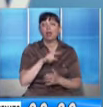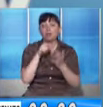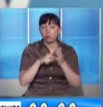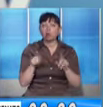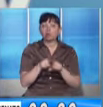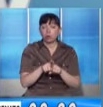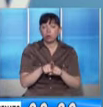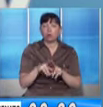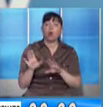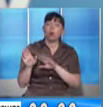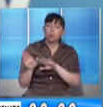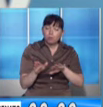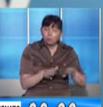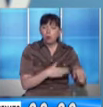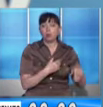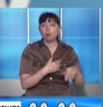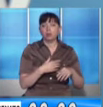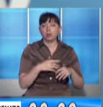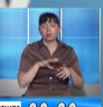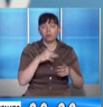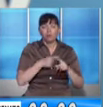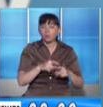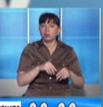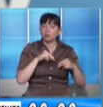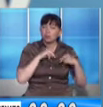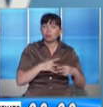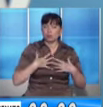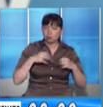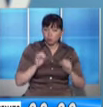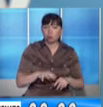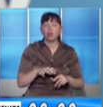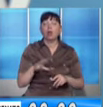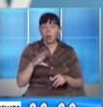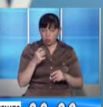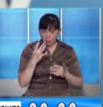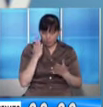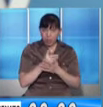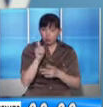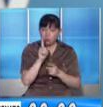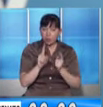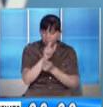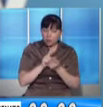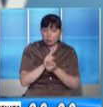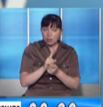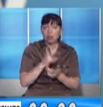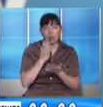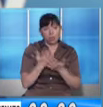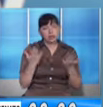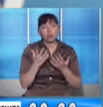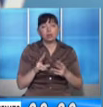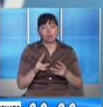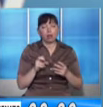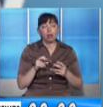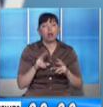Întrebare. După toată această muncă, s-a reușit să se schimbe ceva? Există garanții